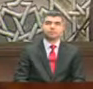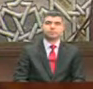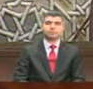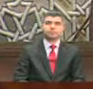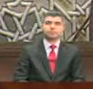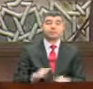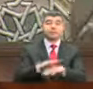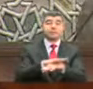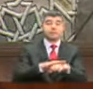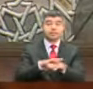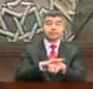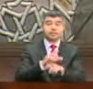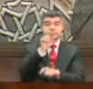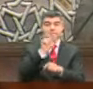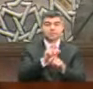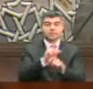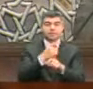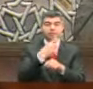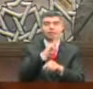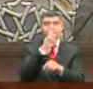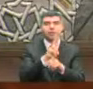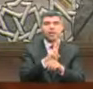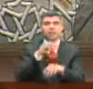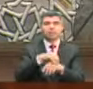معذره الاخ نائب، تفضل.